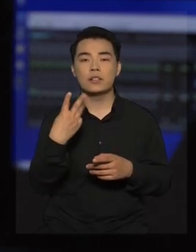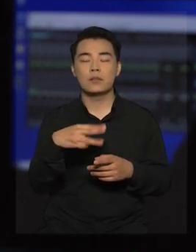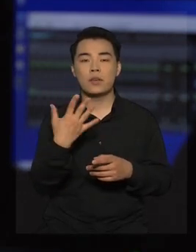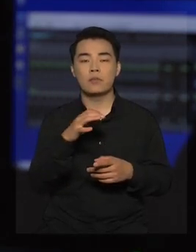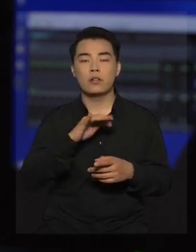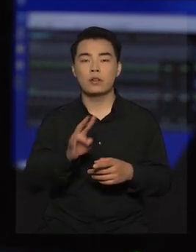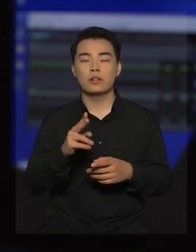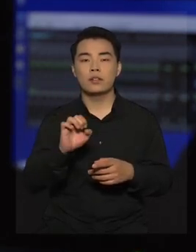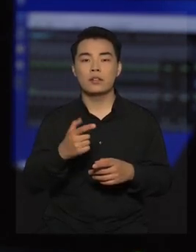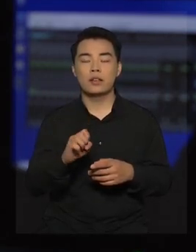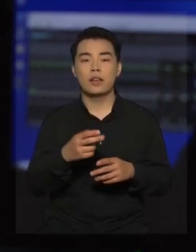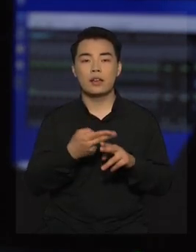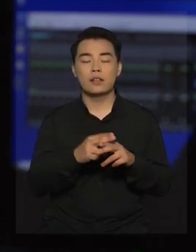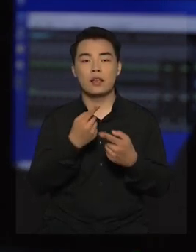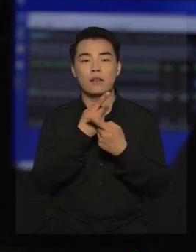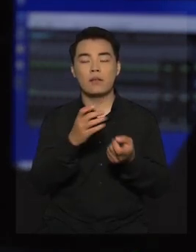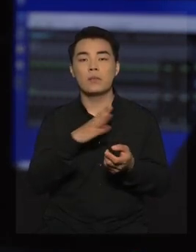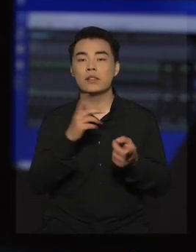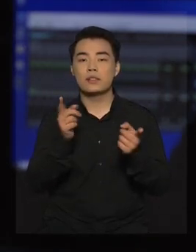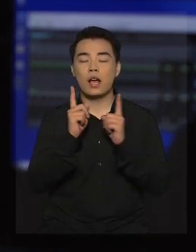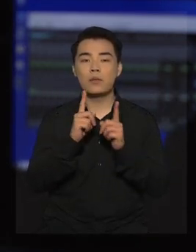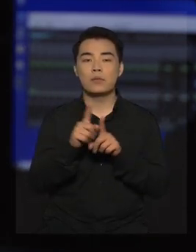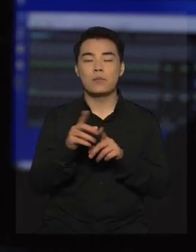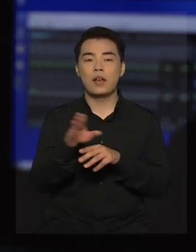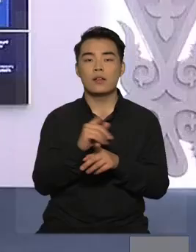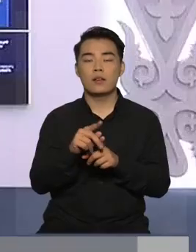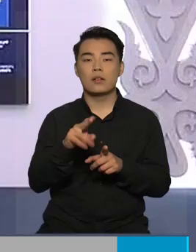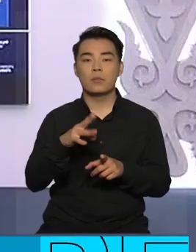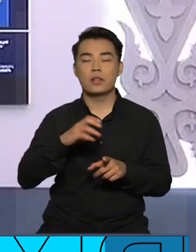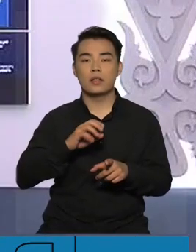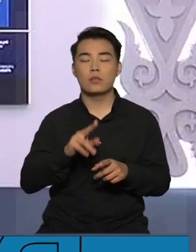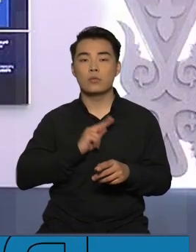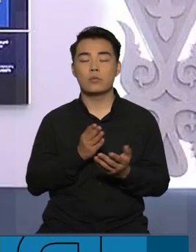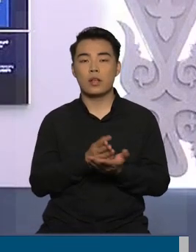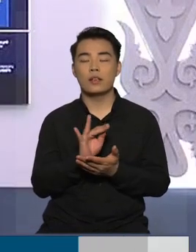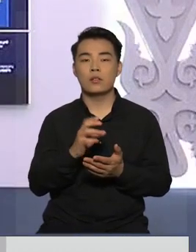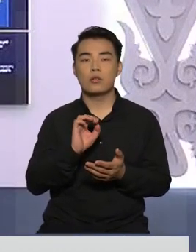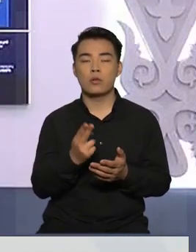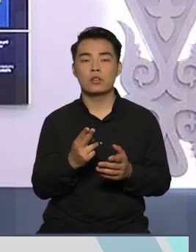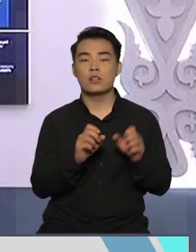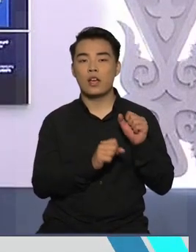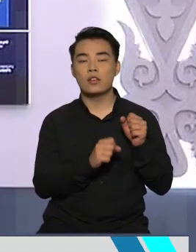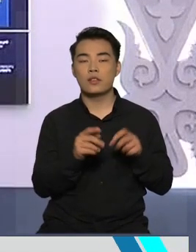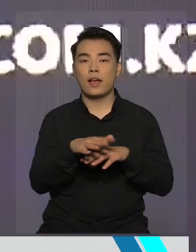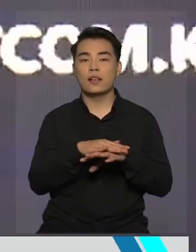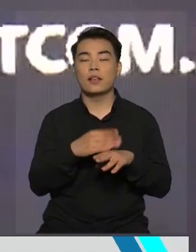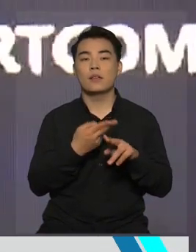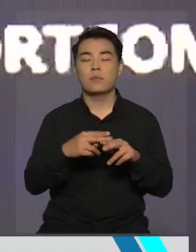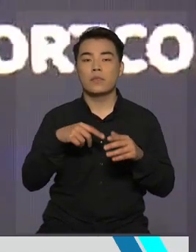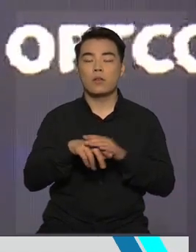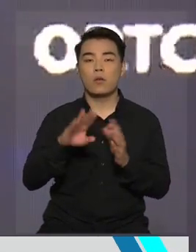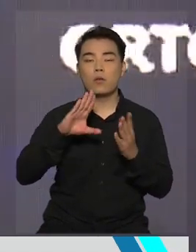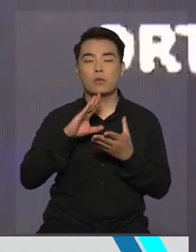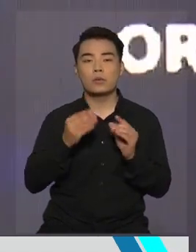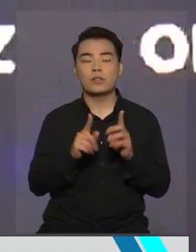235 миллионов. Об этом сегодня в ходе брифинга заявили представители Комитета труда и соцзащиты населения. По их сведениям, всего с